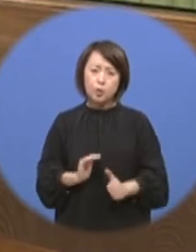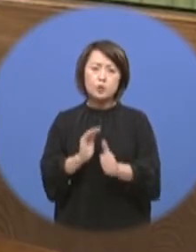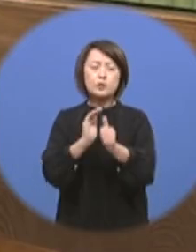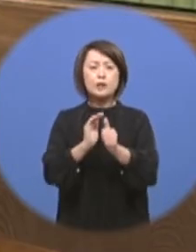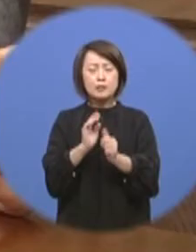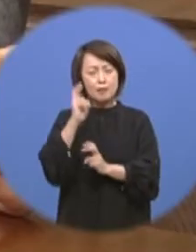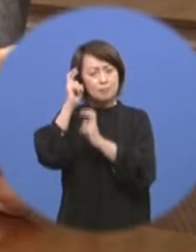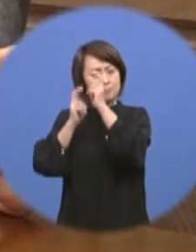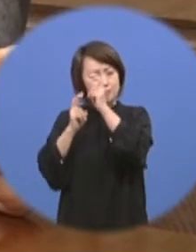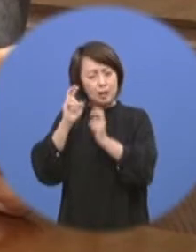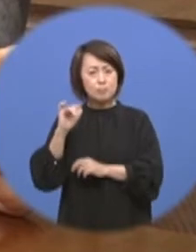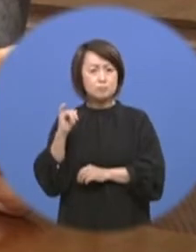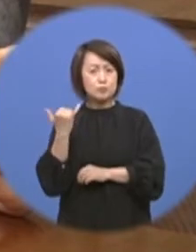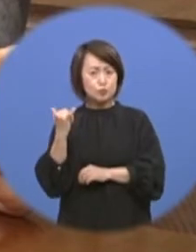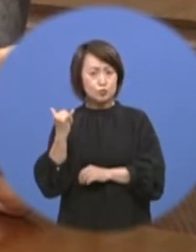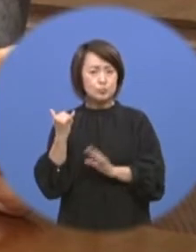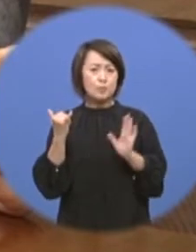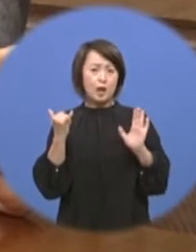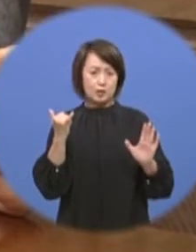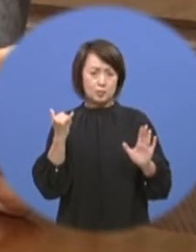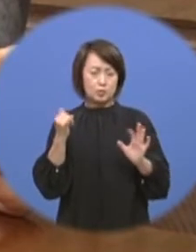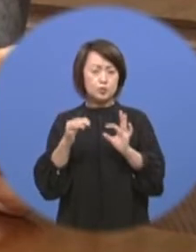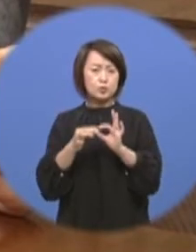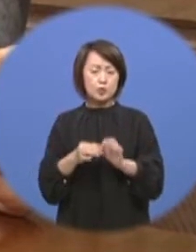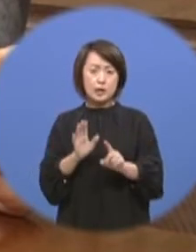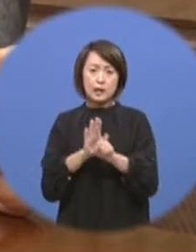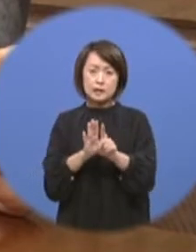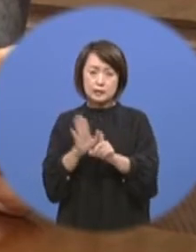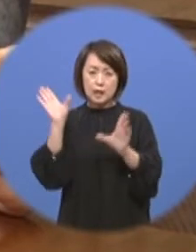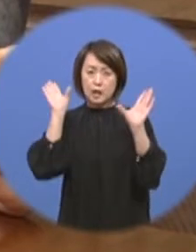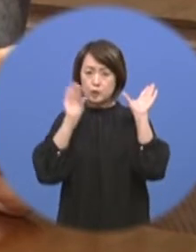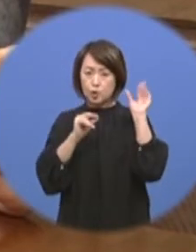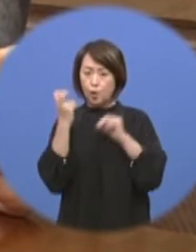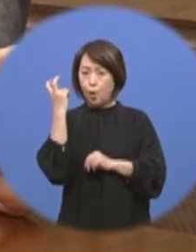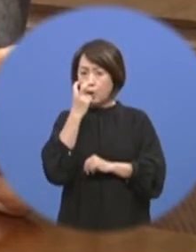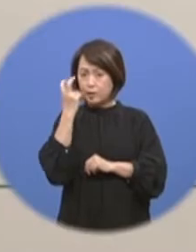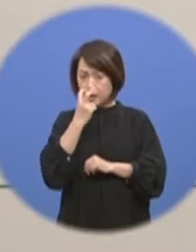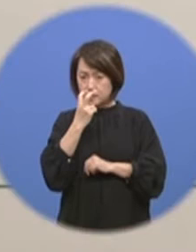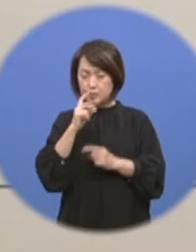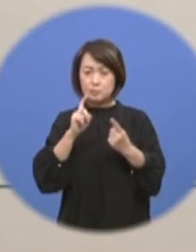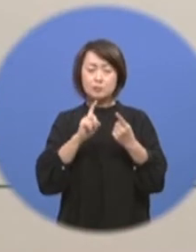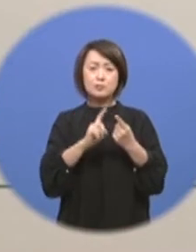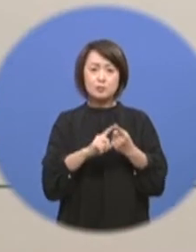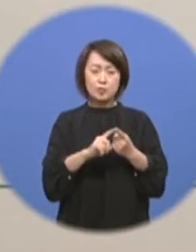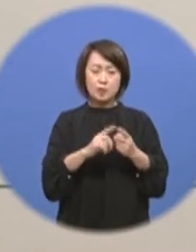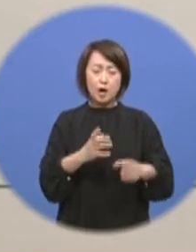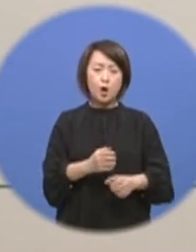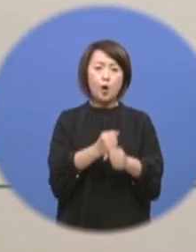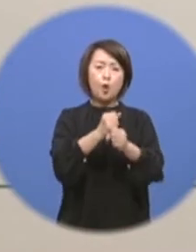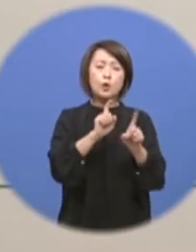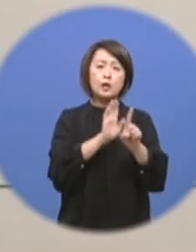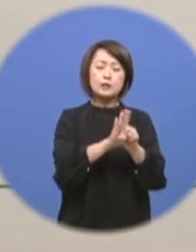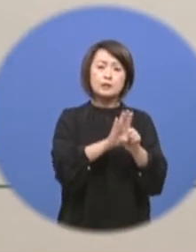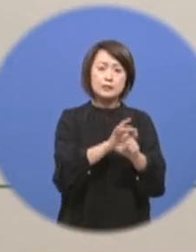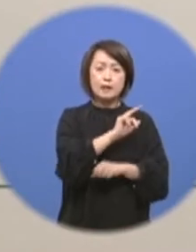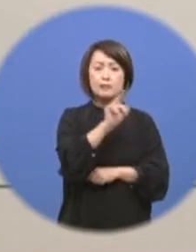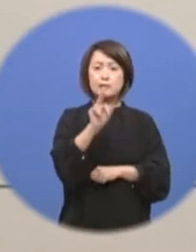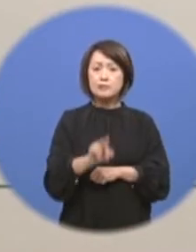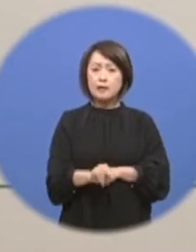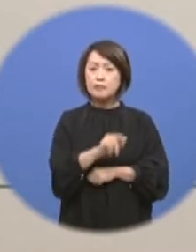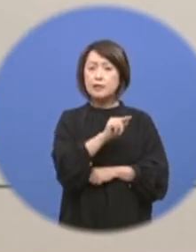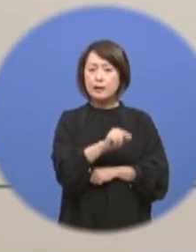もいるんですねそういうときには子育て支援情報検索あるいは包括支援センターで